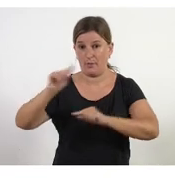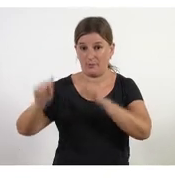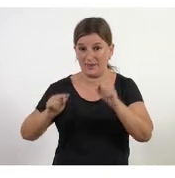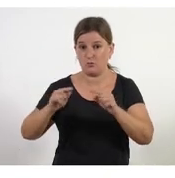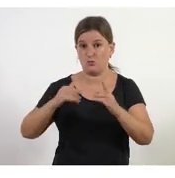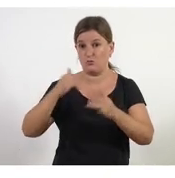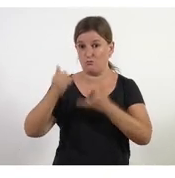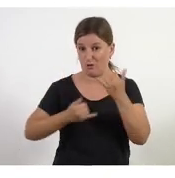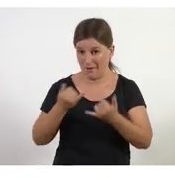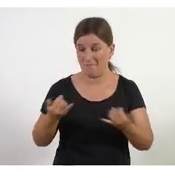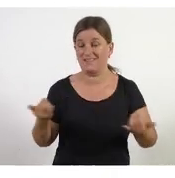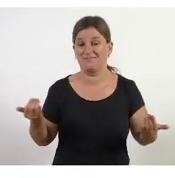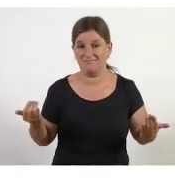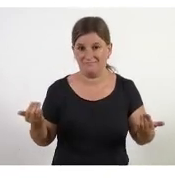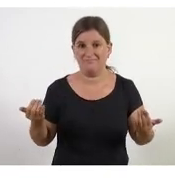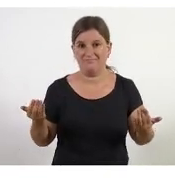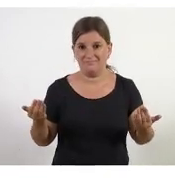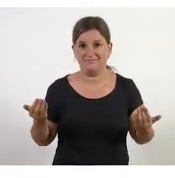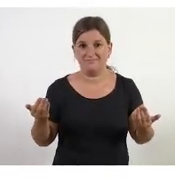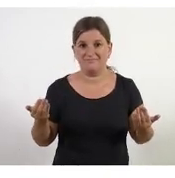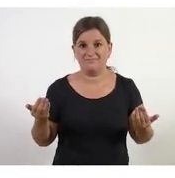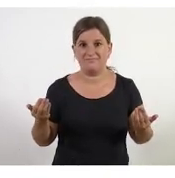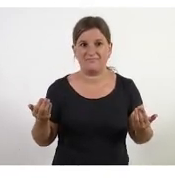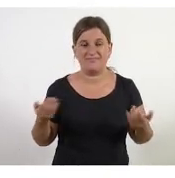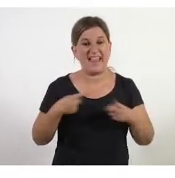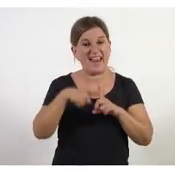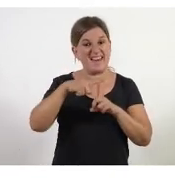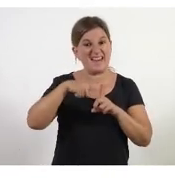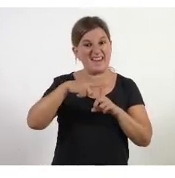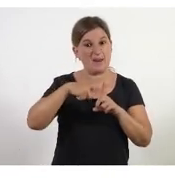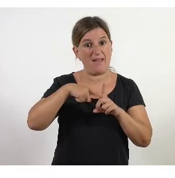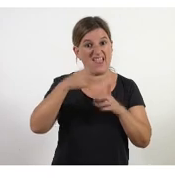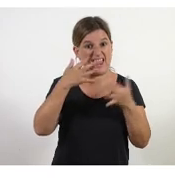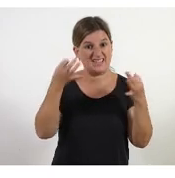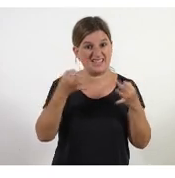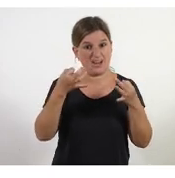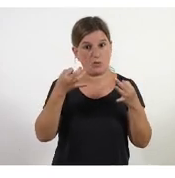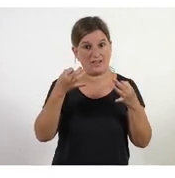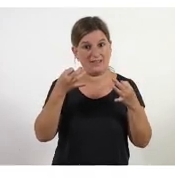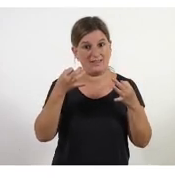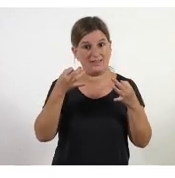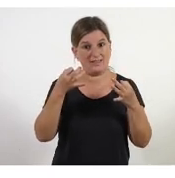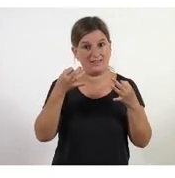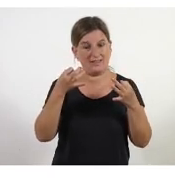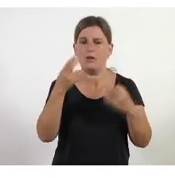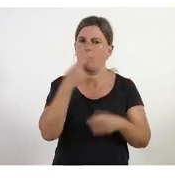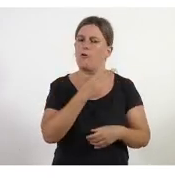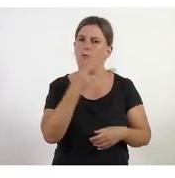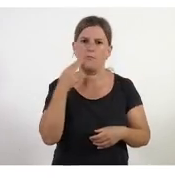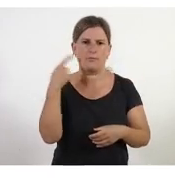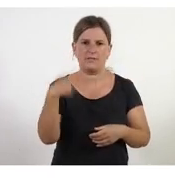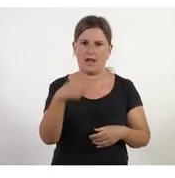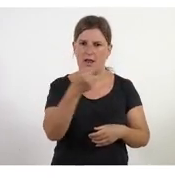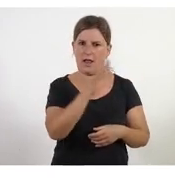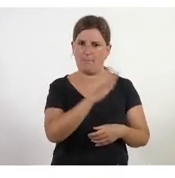problemes. El nivell de seguretat es compromet amb les aplicacions del mercat, amb el seu